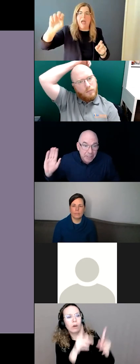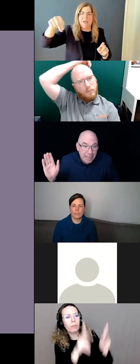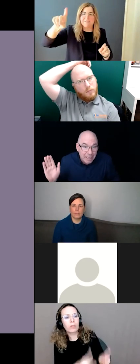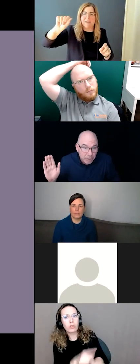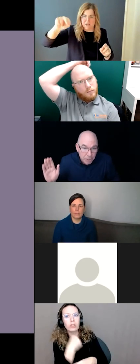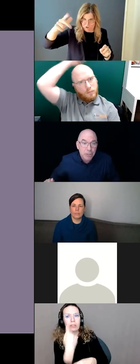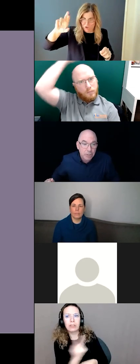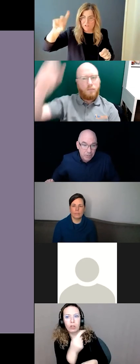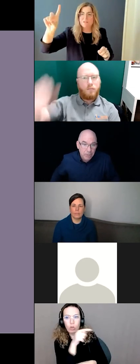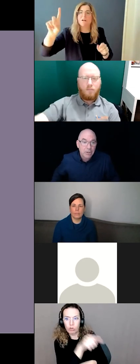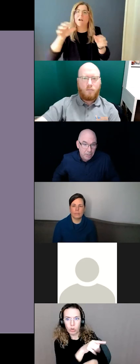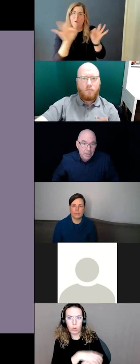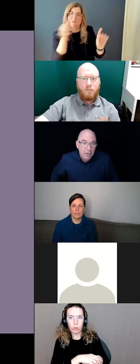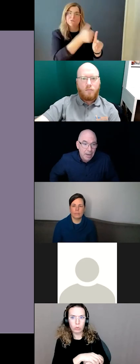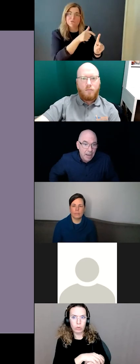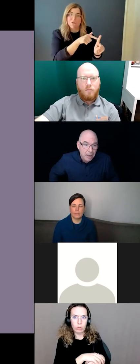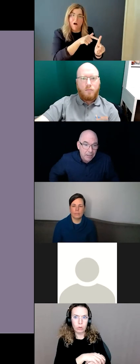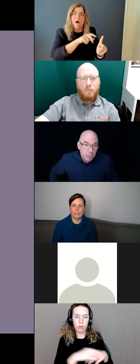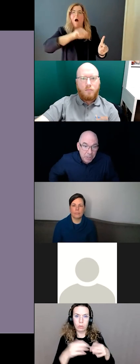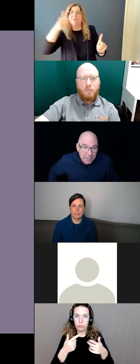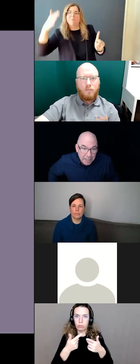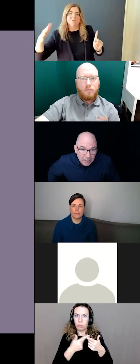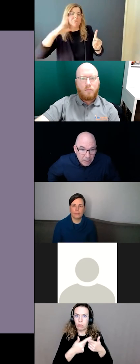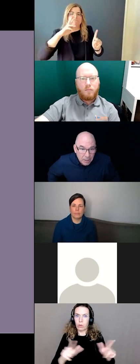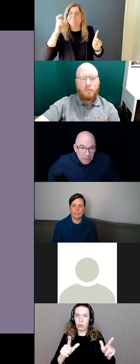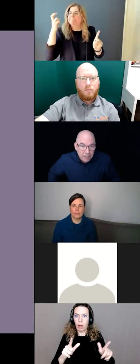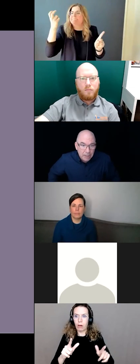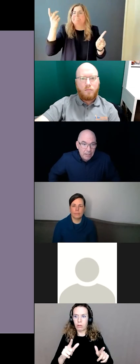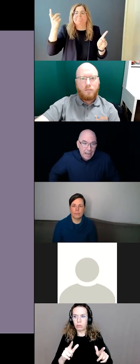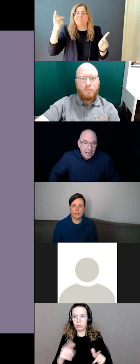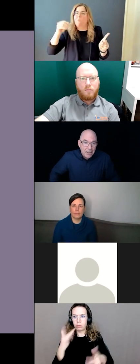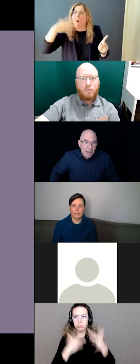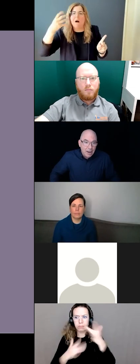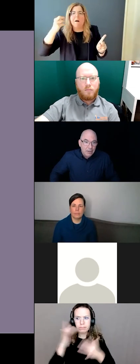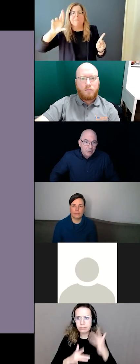donc dans une langue en danger dans cette communauté